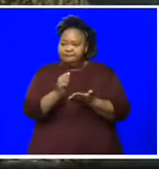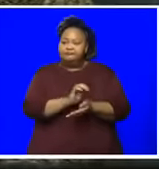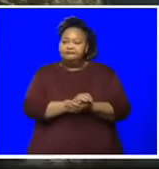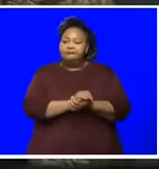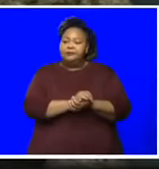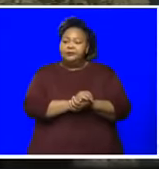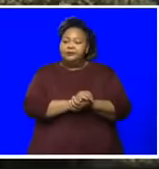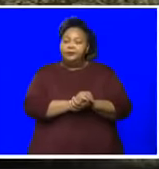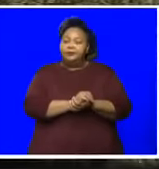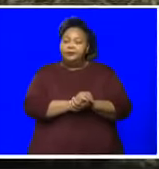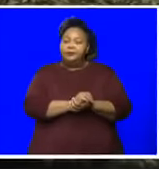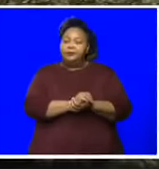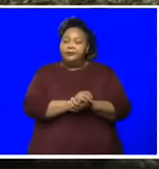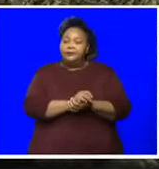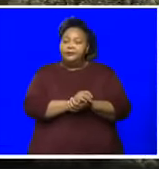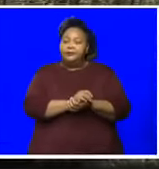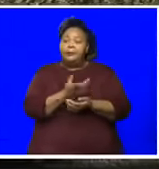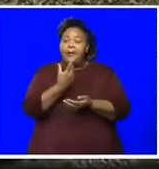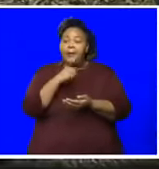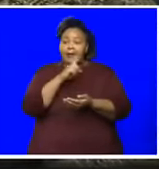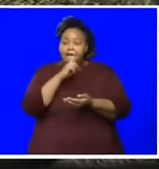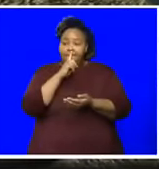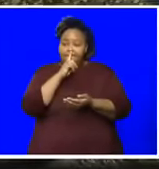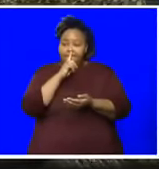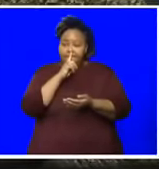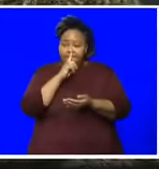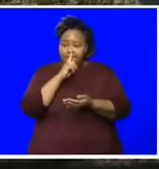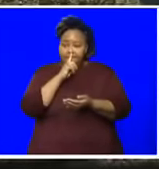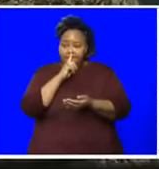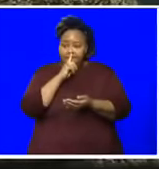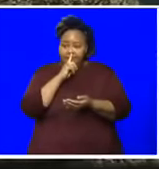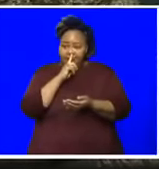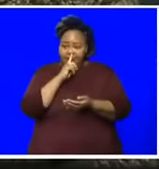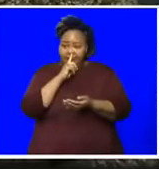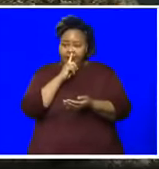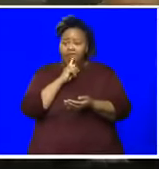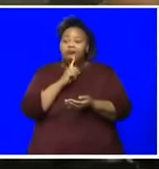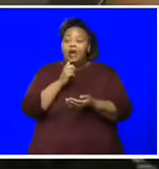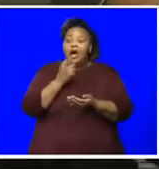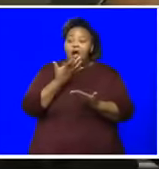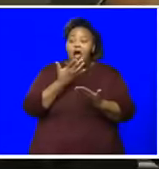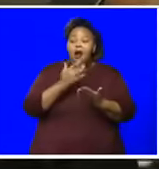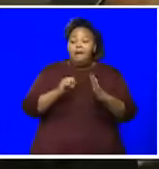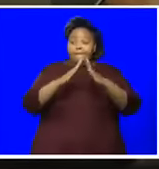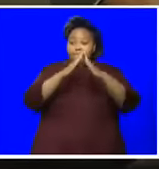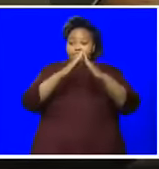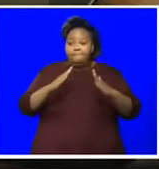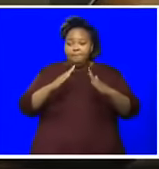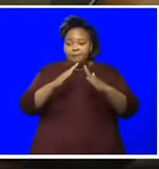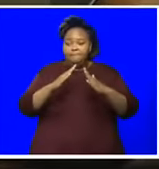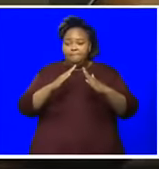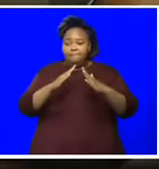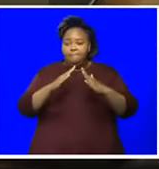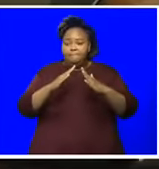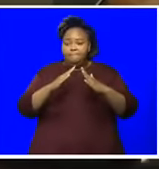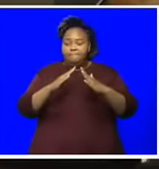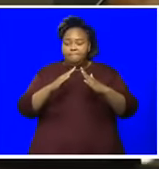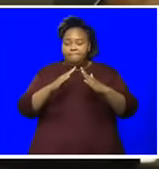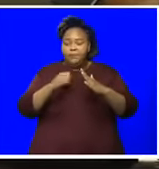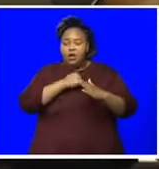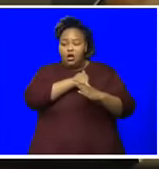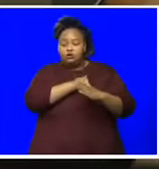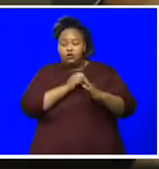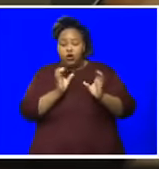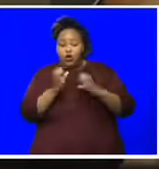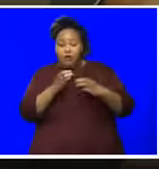ama portfolio labukane nawo njengalo exponent ingale ku portfolio ya finance ngingahleba nje mhlonishwa ngivete kwenkuthi